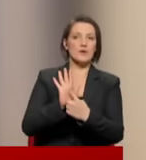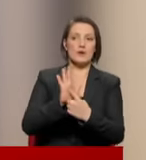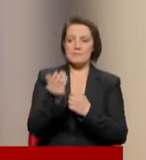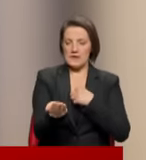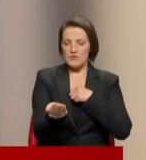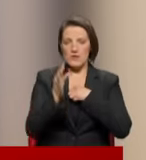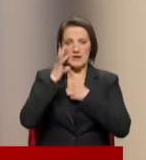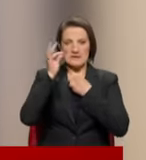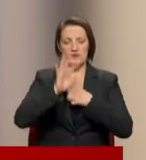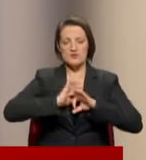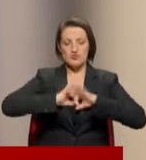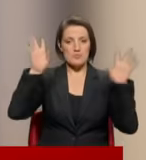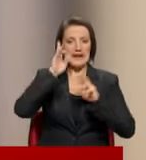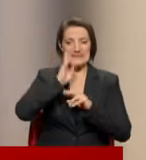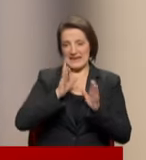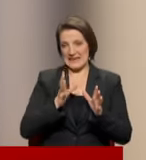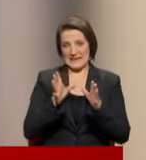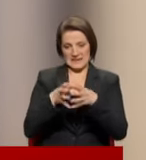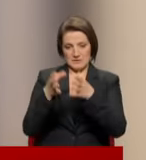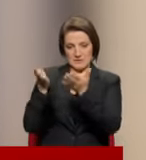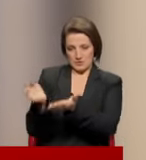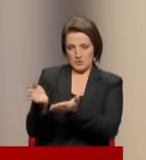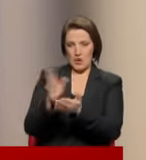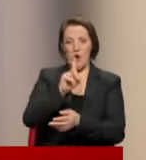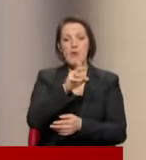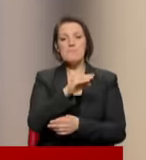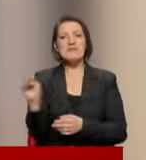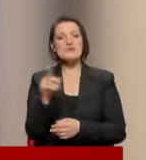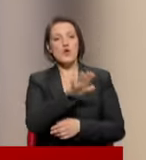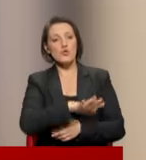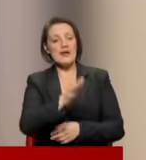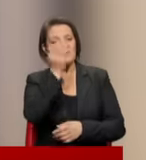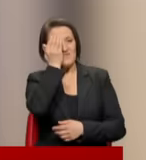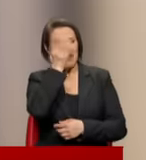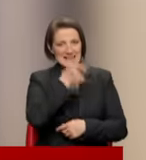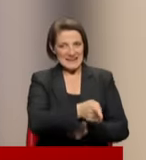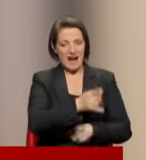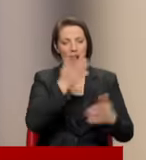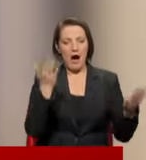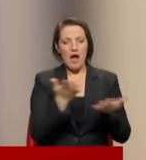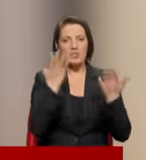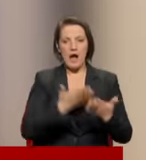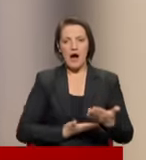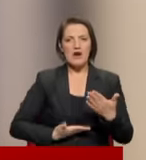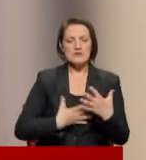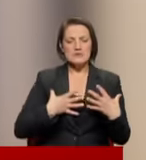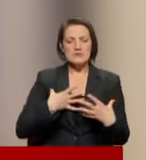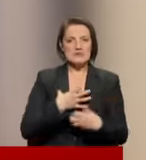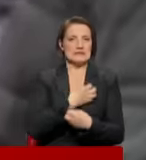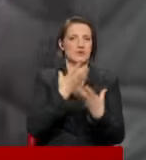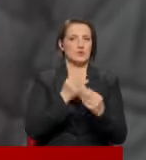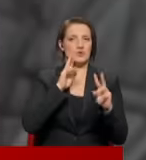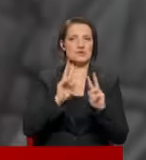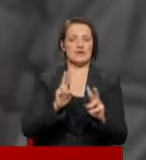avuç insan süper zenginler haline gelirken 10 milyonların yoksullukla hatta açlıkla boğuştuğunu